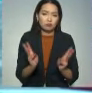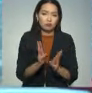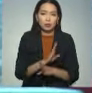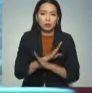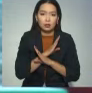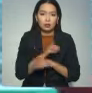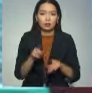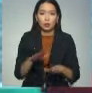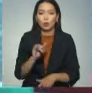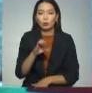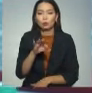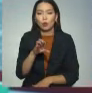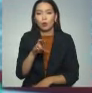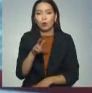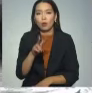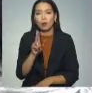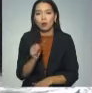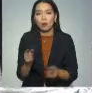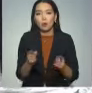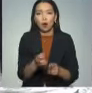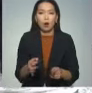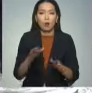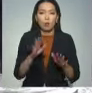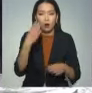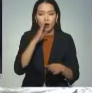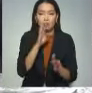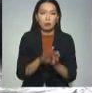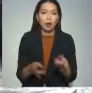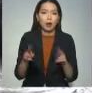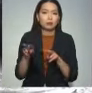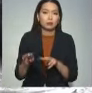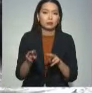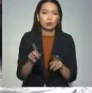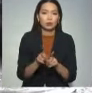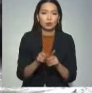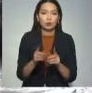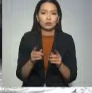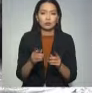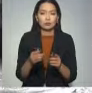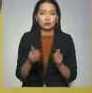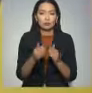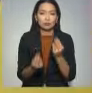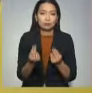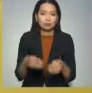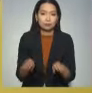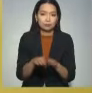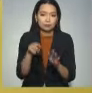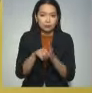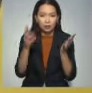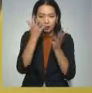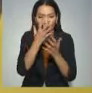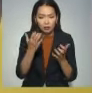оқиға Усолка шағын ауданында болды. Ата-ананың қарауынсыз қалған балалар орындықтардан үй жасап ойнаған. Іші қараңғы болғандықтан оған шам